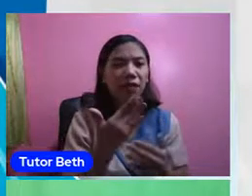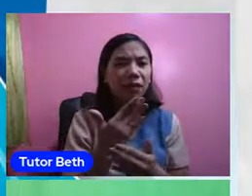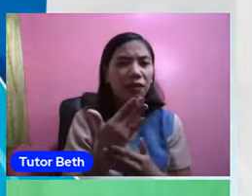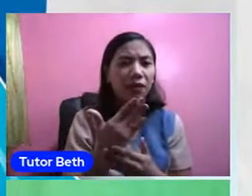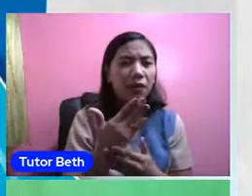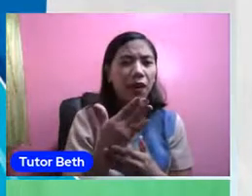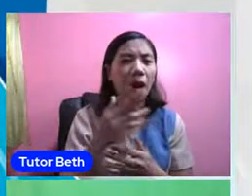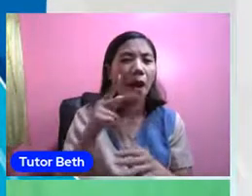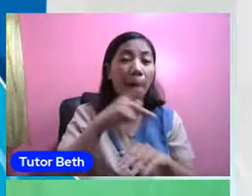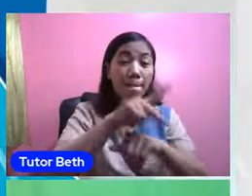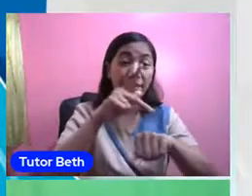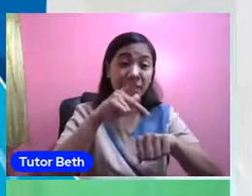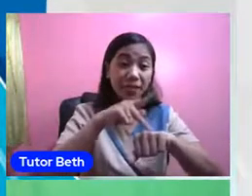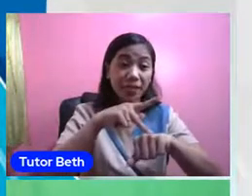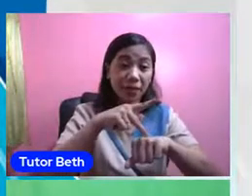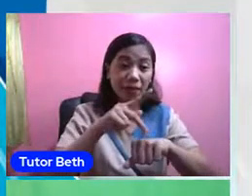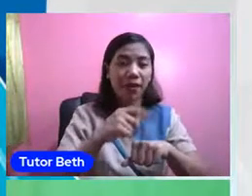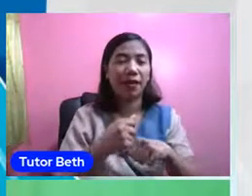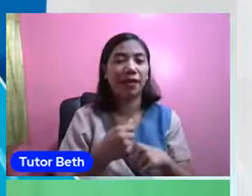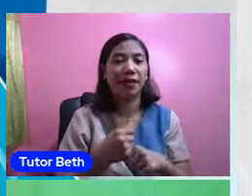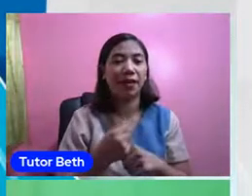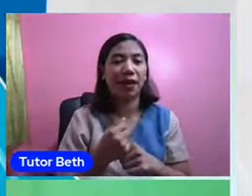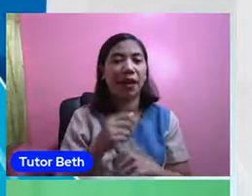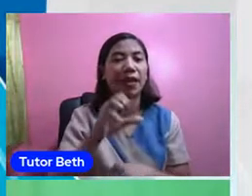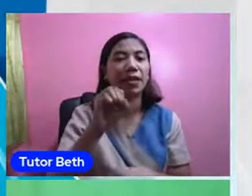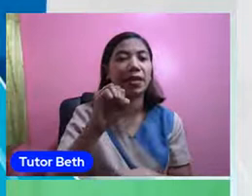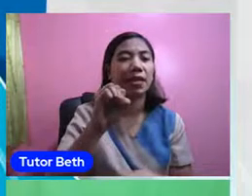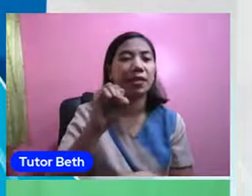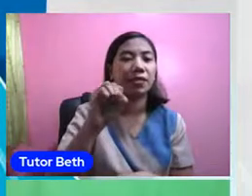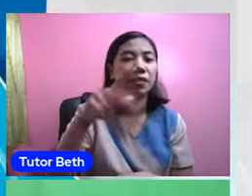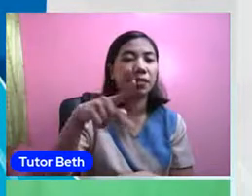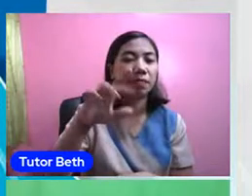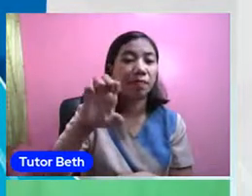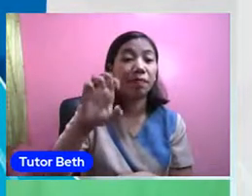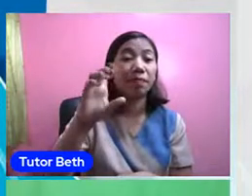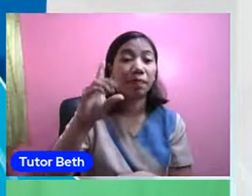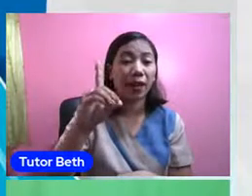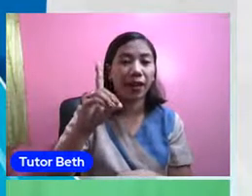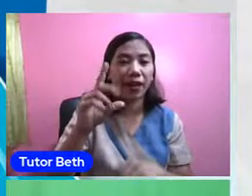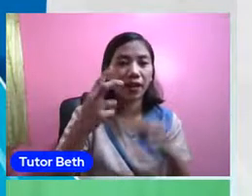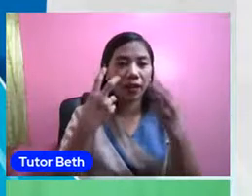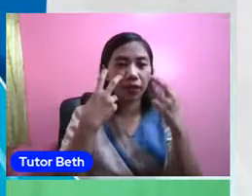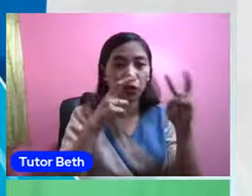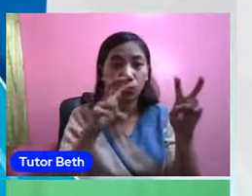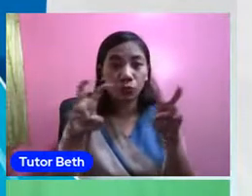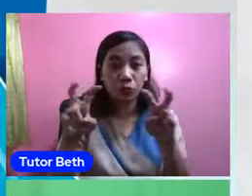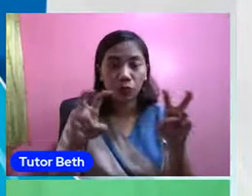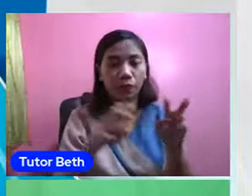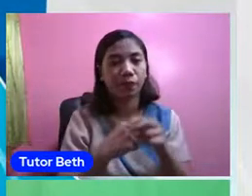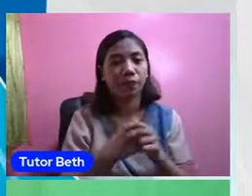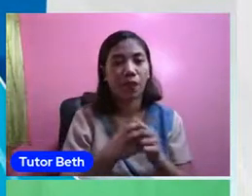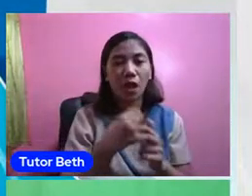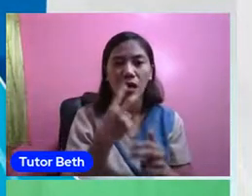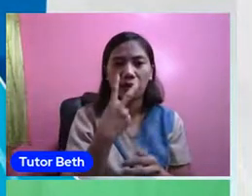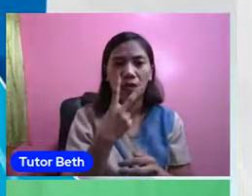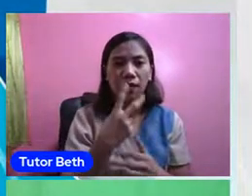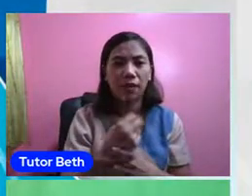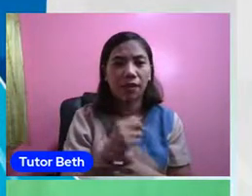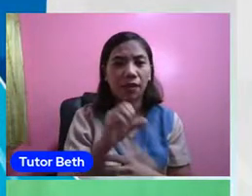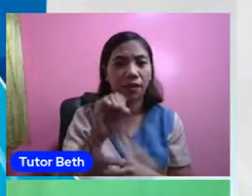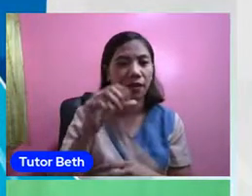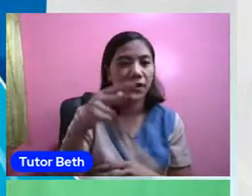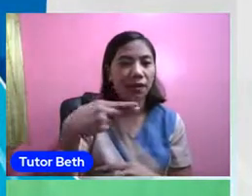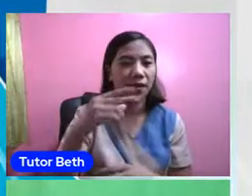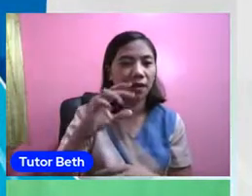At yung aming SPED supervisor, Dr. Sheila Soriano. Pati na rin po yung